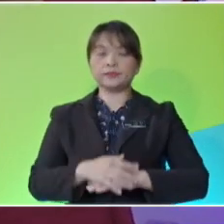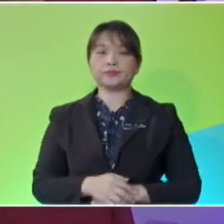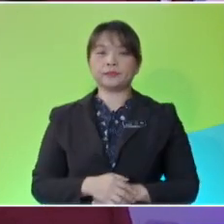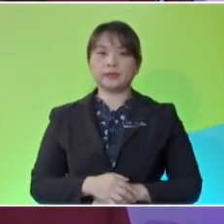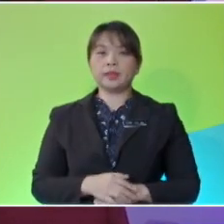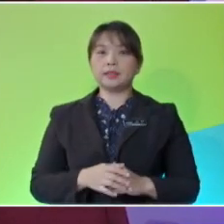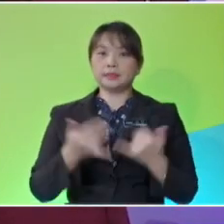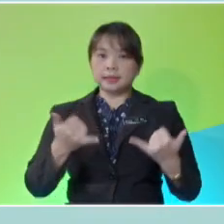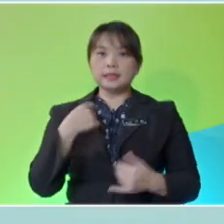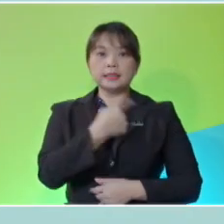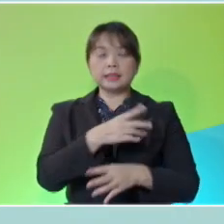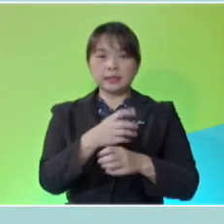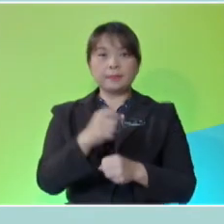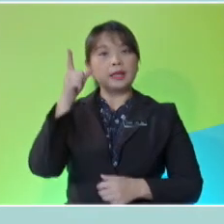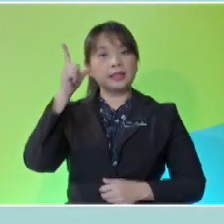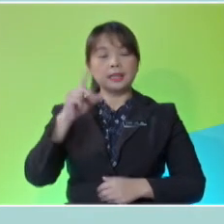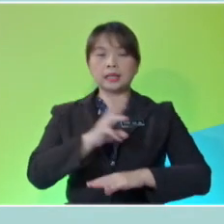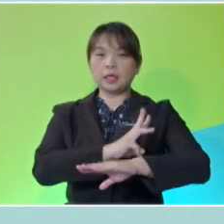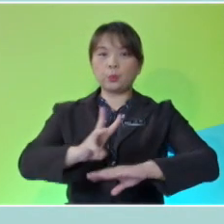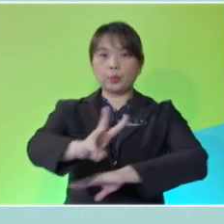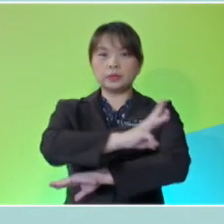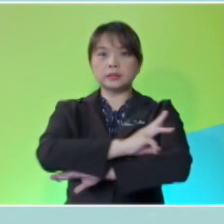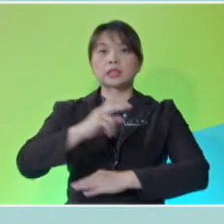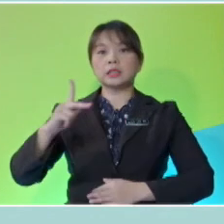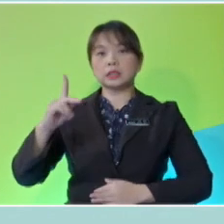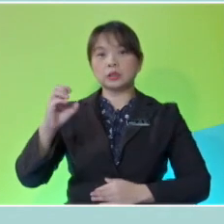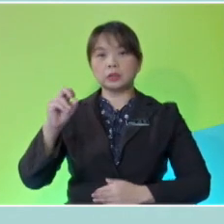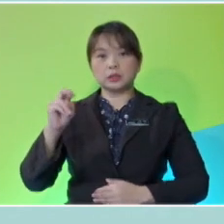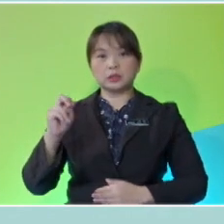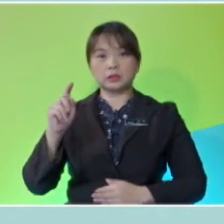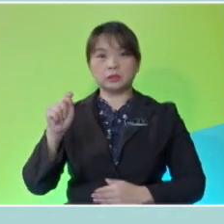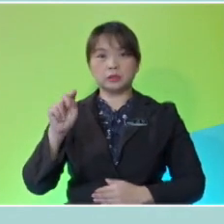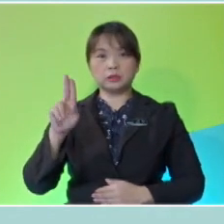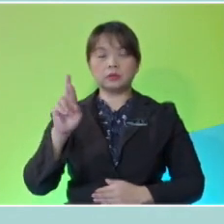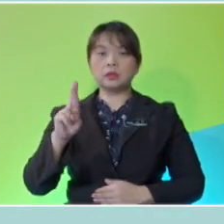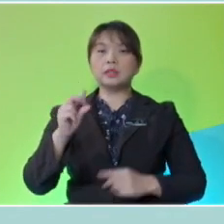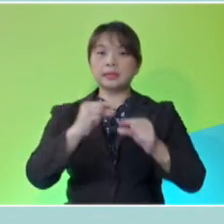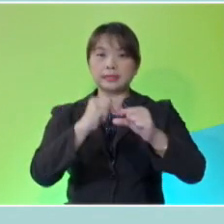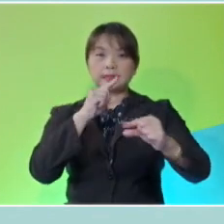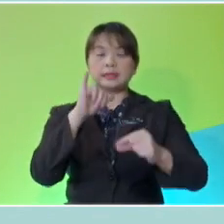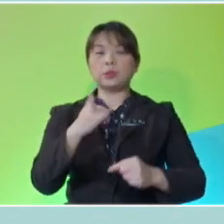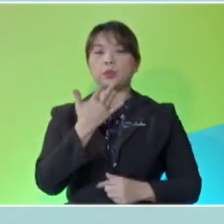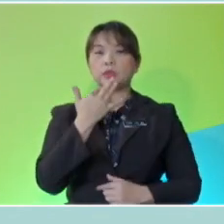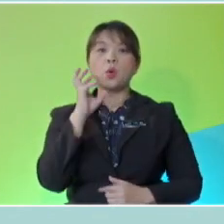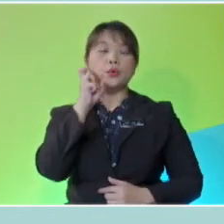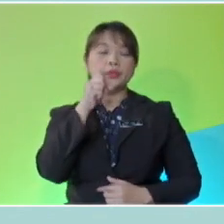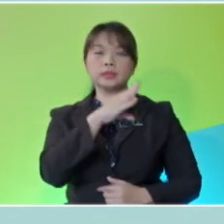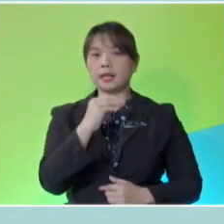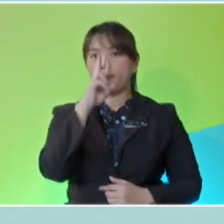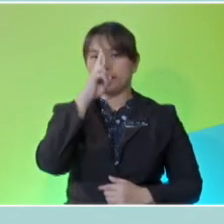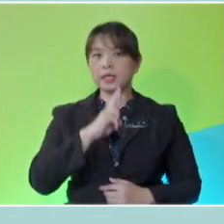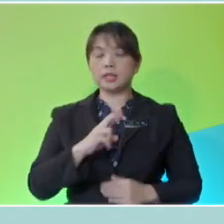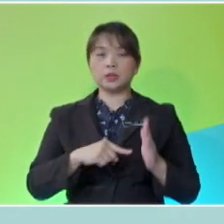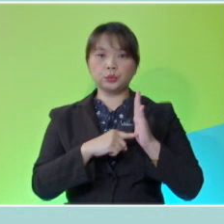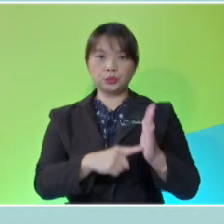kita dapat lihat di situ kawasan kontur Oke kawasan kontur bermaksud garisan yang berwarna urine dan merah itu menunjukkan titik